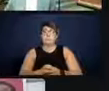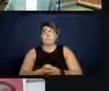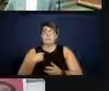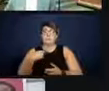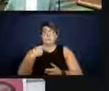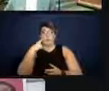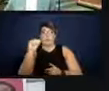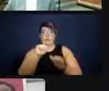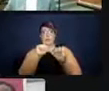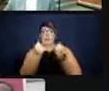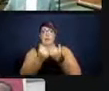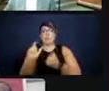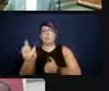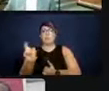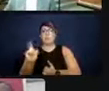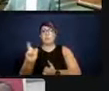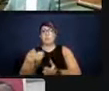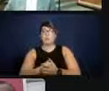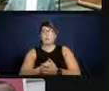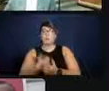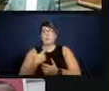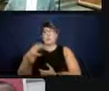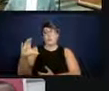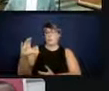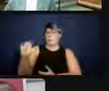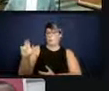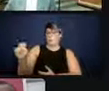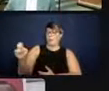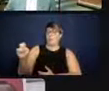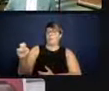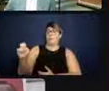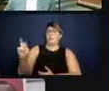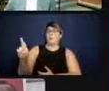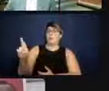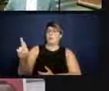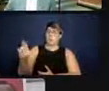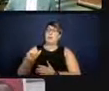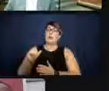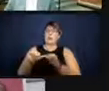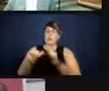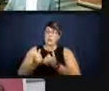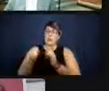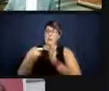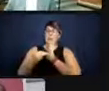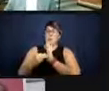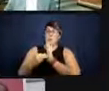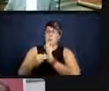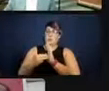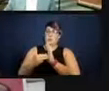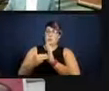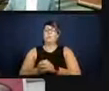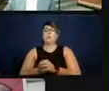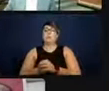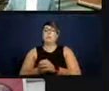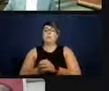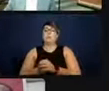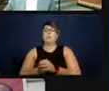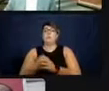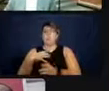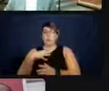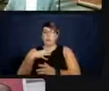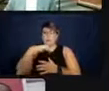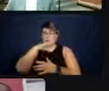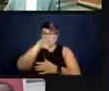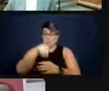جميع الطلاب بشهادة دبلوم بلس أو دبلوم مع شهادة أخرى أو توصية أخرى إضافية.